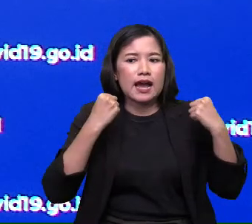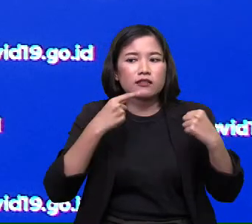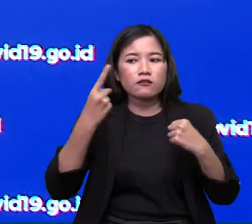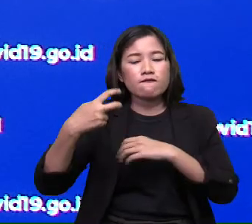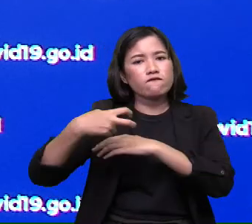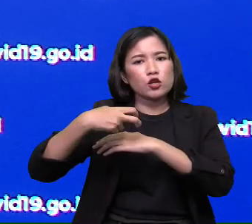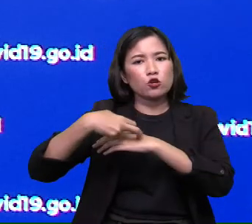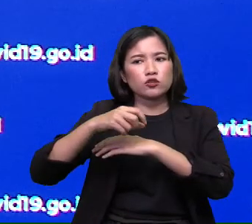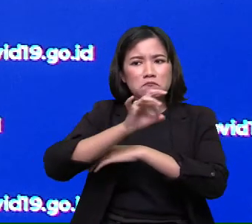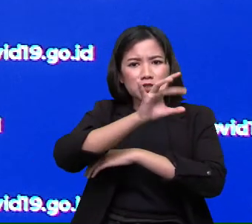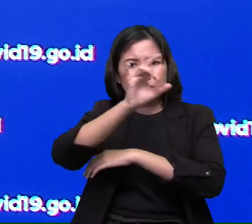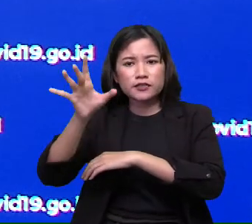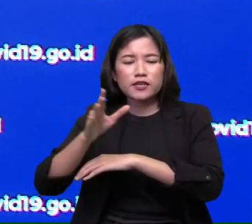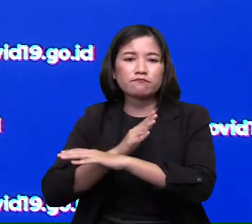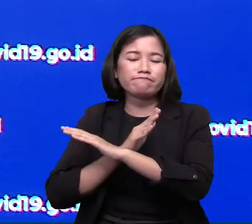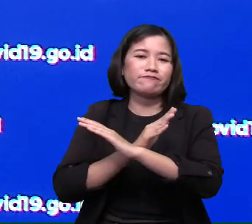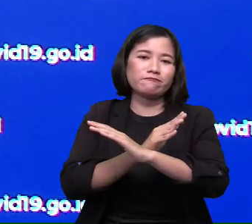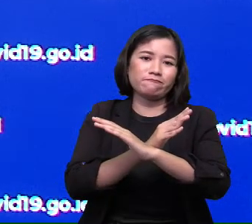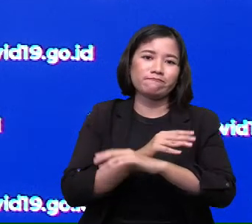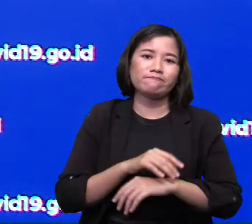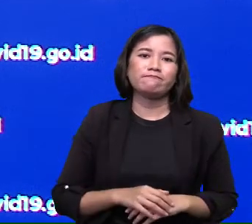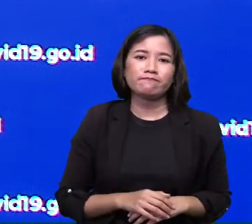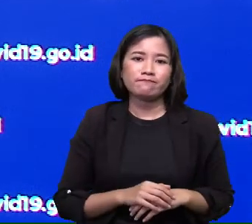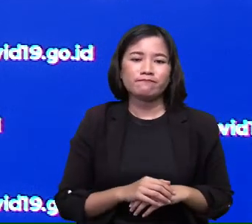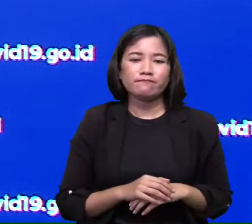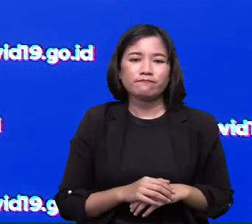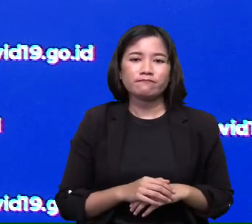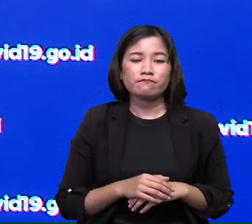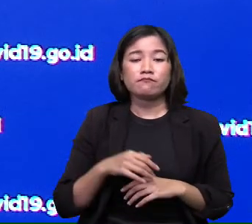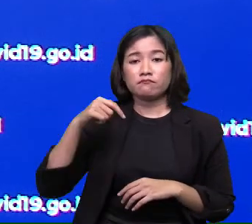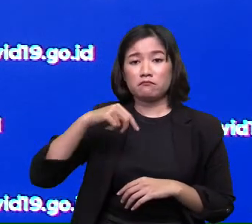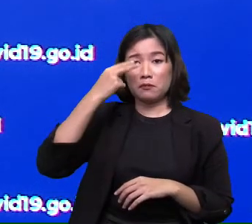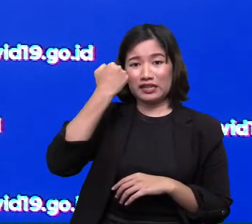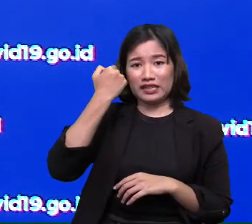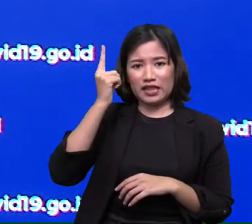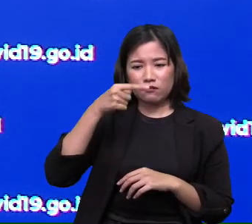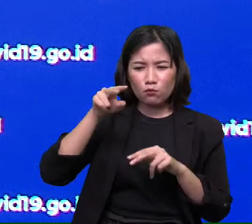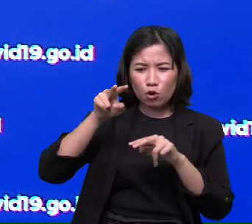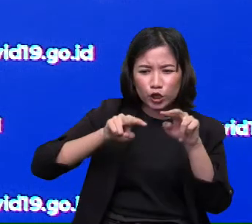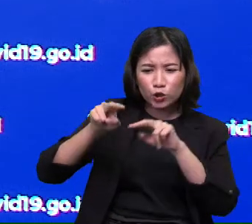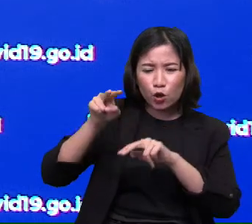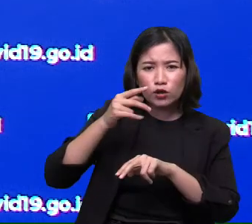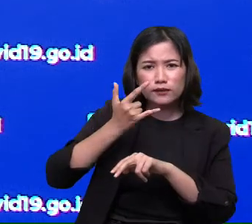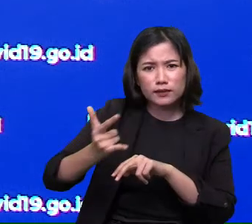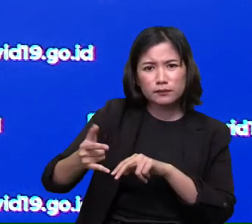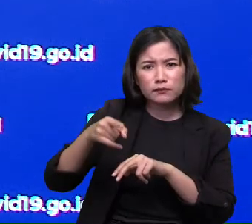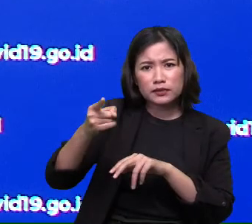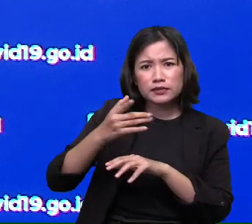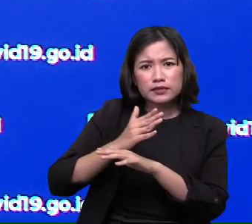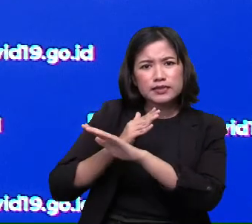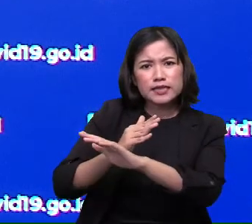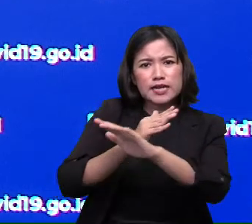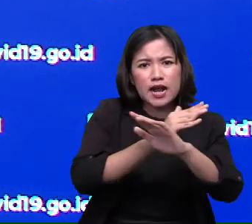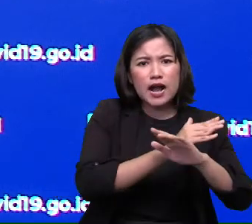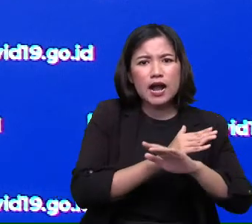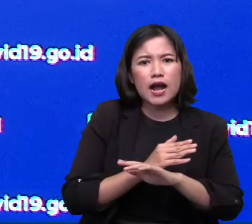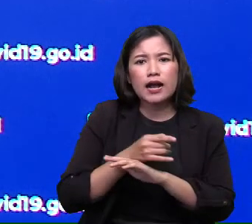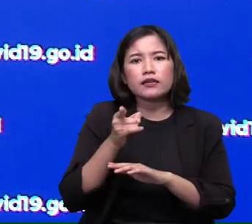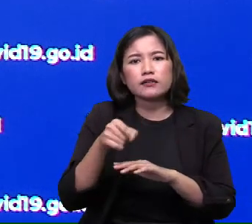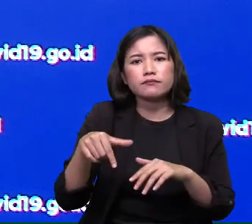dimanapun selanjutnya pemerintah selalu memonitor dan mencegah ataupun menekan penularan yang terjadi